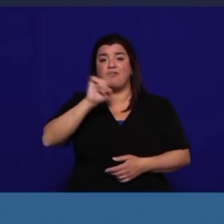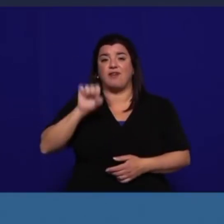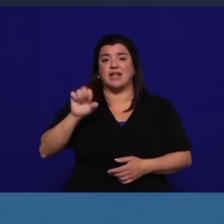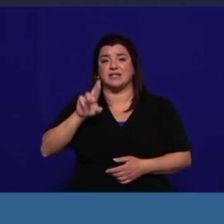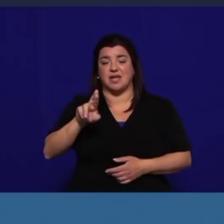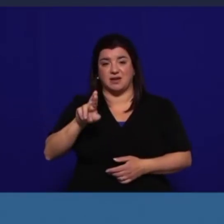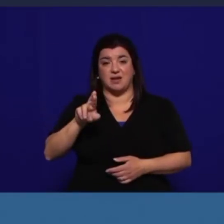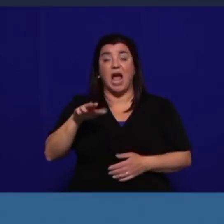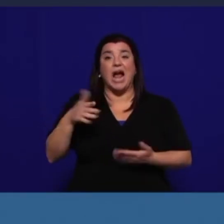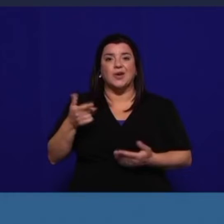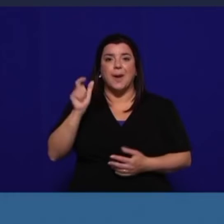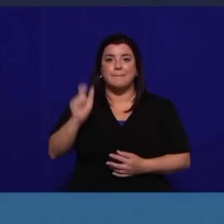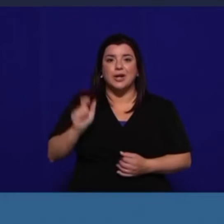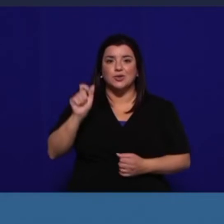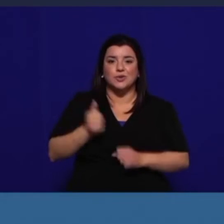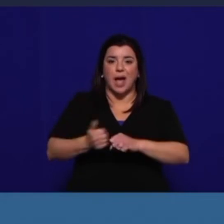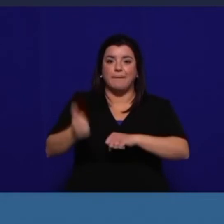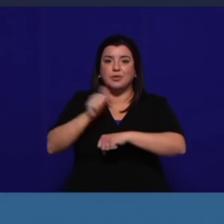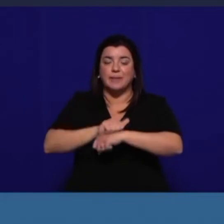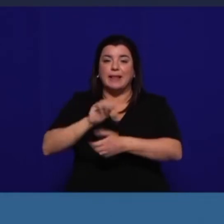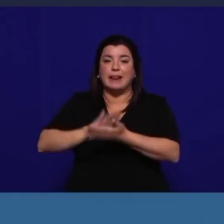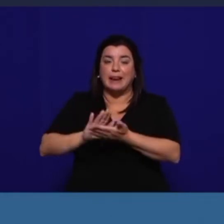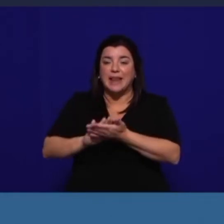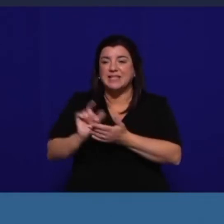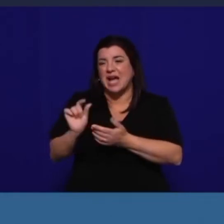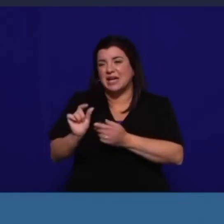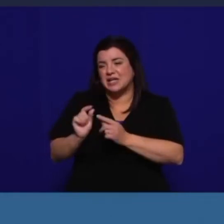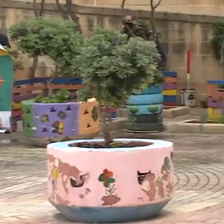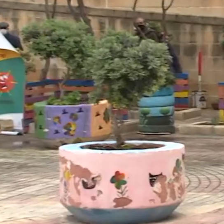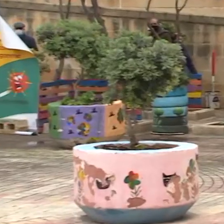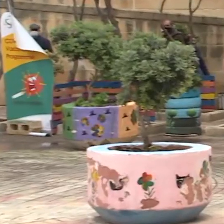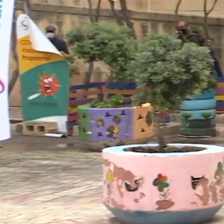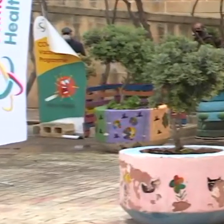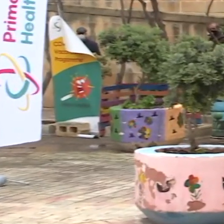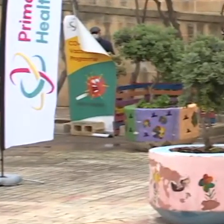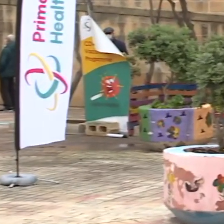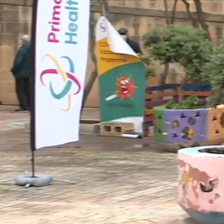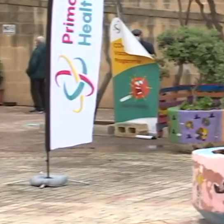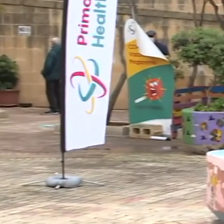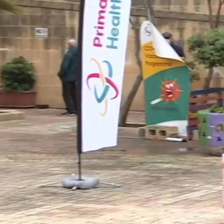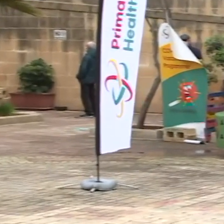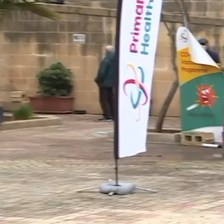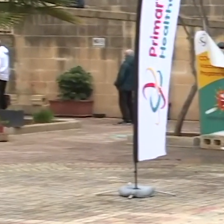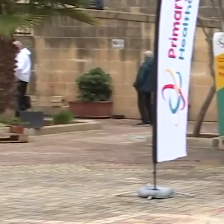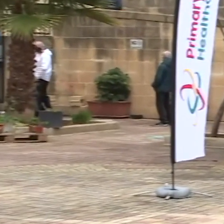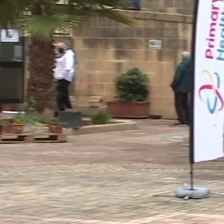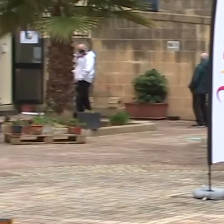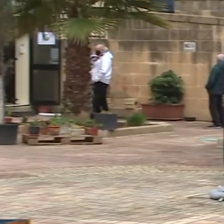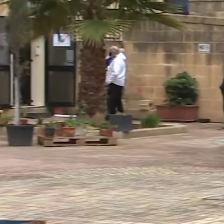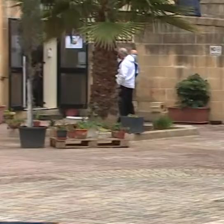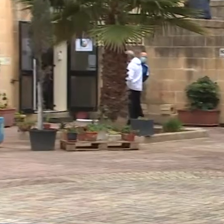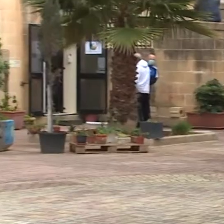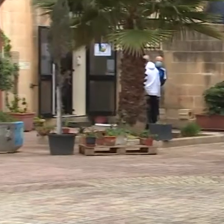dawk il-persuni li kellhom skadat l-appuntament mexxejn julhom għall-ġurnata ta' wara. Dwar jekk id-dewmien u se jaffettwa ħażin lil